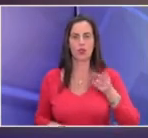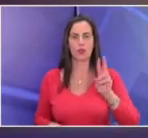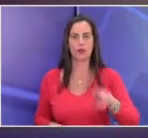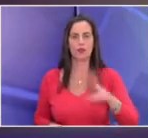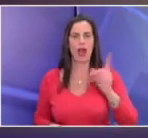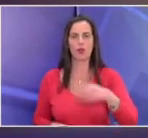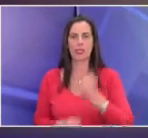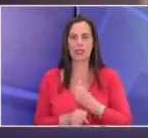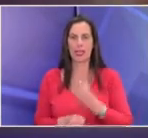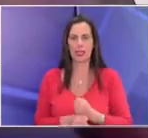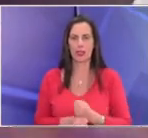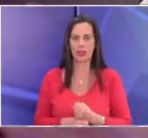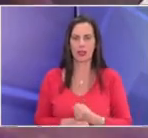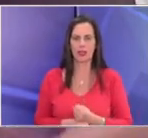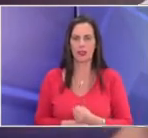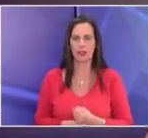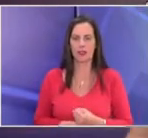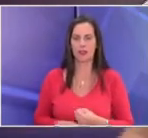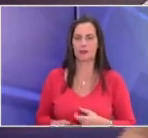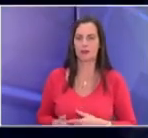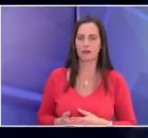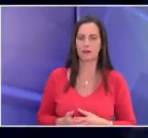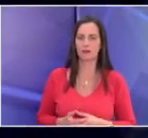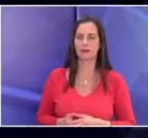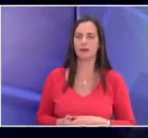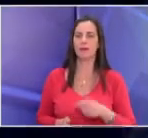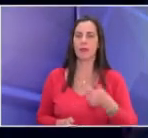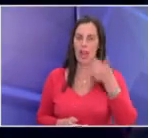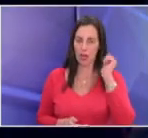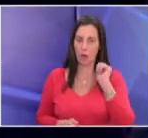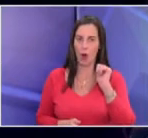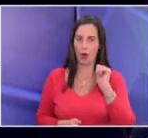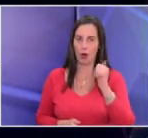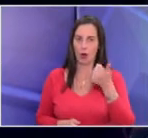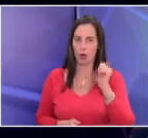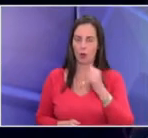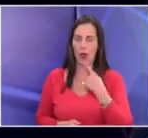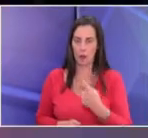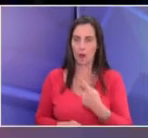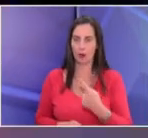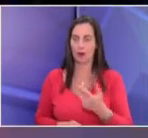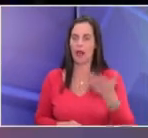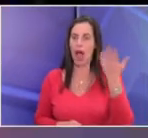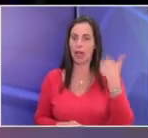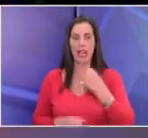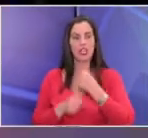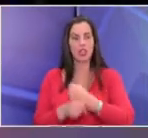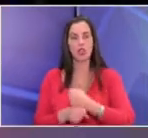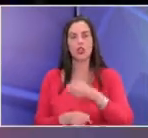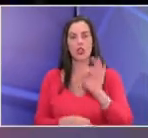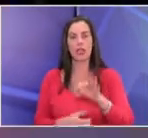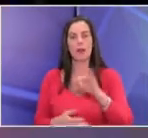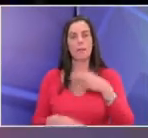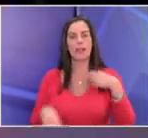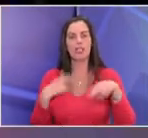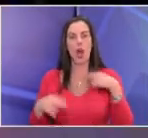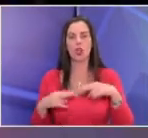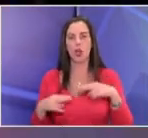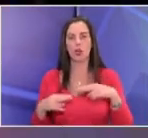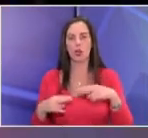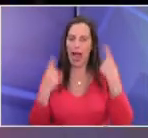הזה, שילד שיש לו בעיית אלימות או משהו כזה, לפעמים זה לא איזה בעיה, מה לעשות, ילדים גם מרביצים, שיוכלו לטפל בזה מצדי שיתחילו כל יום במדיטציה לכל